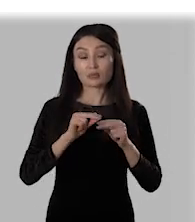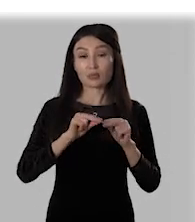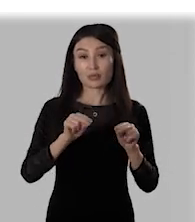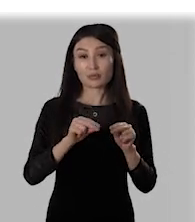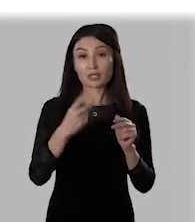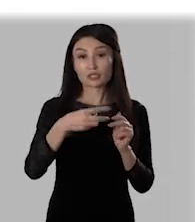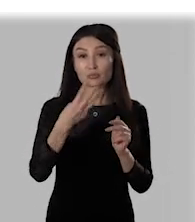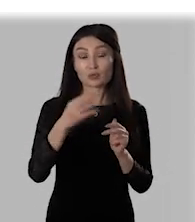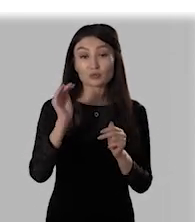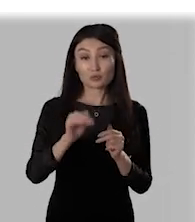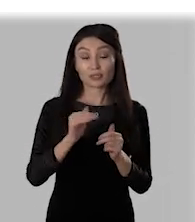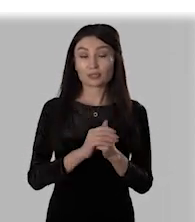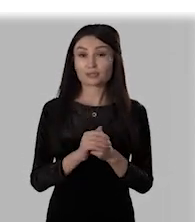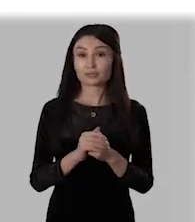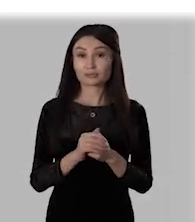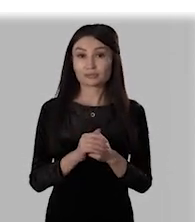Башкача кантип айтабыз?